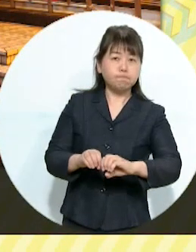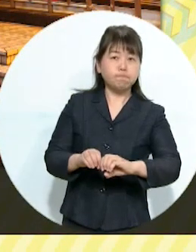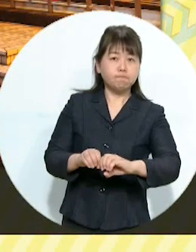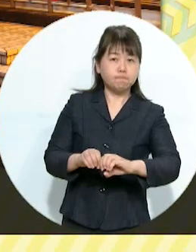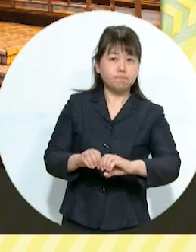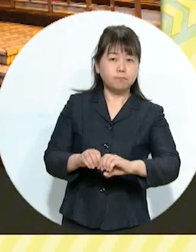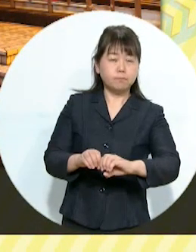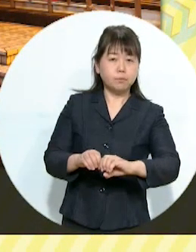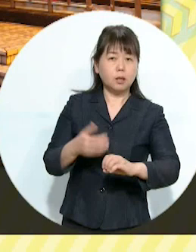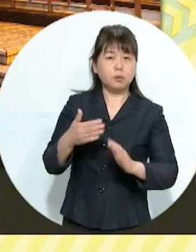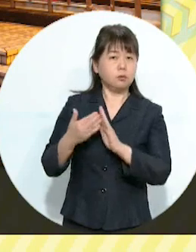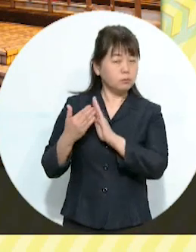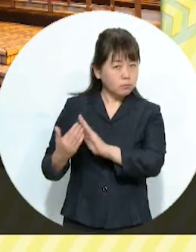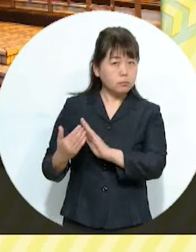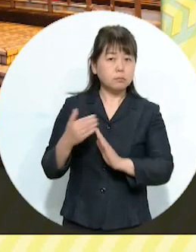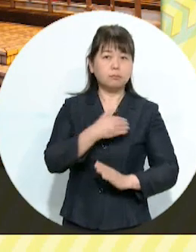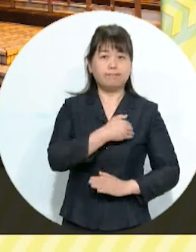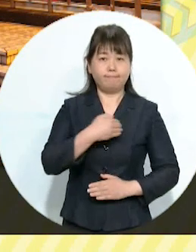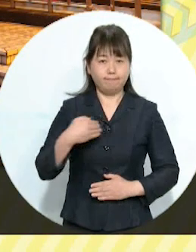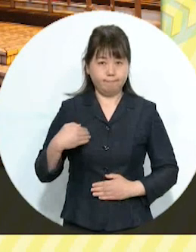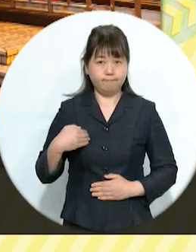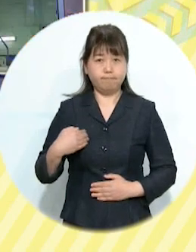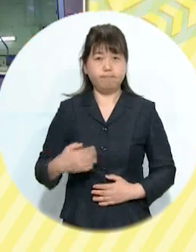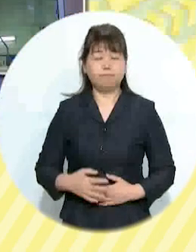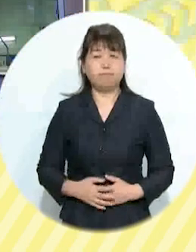完全に出入り口を塞ぐことができます。